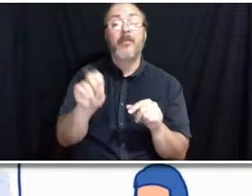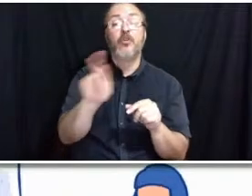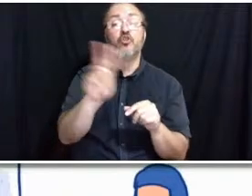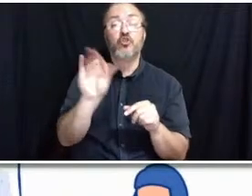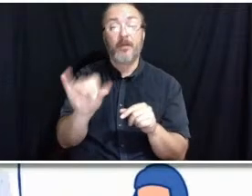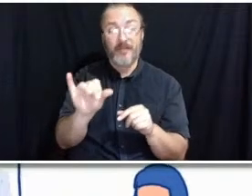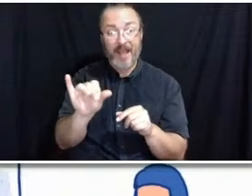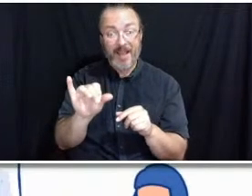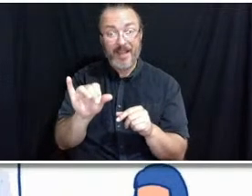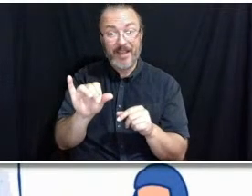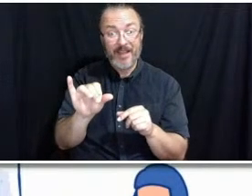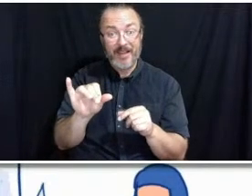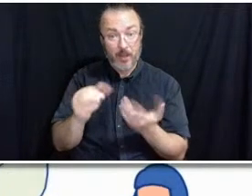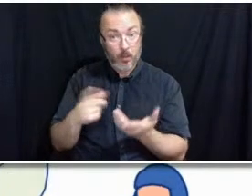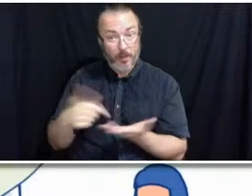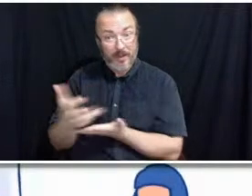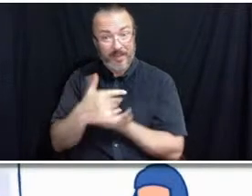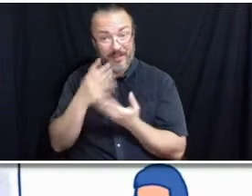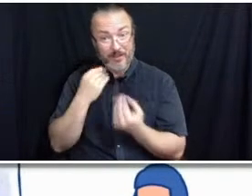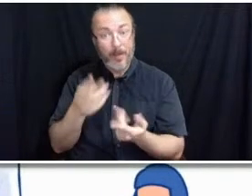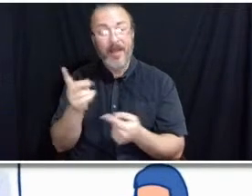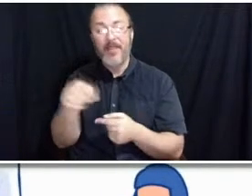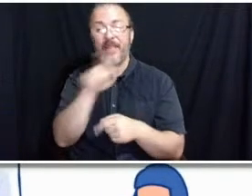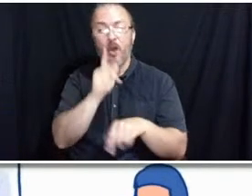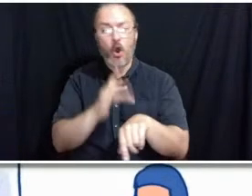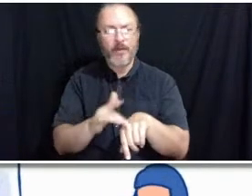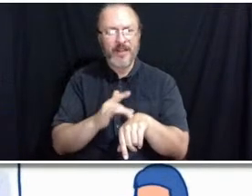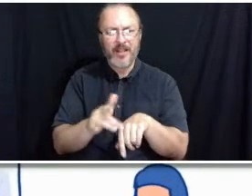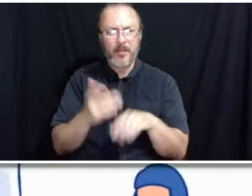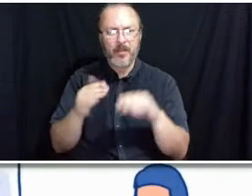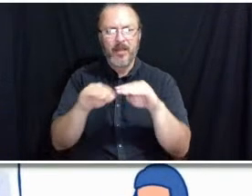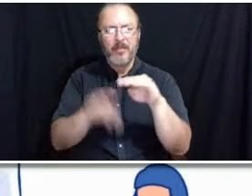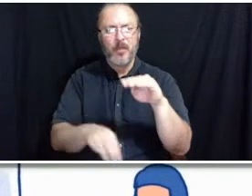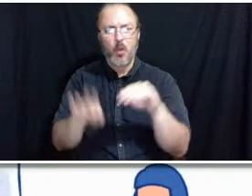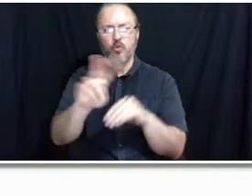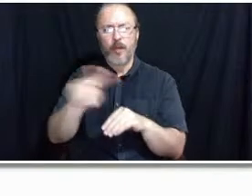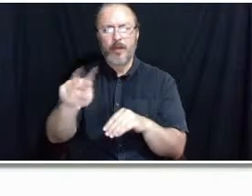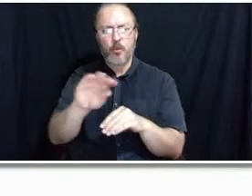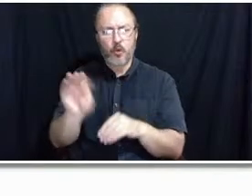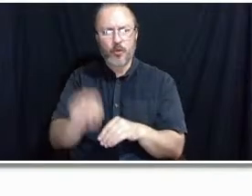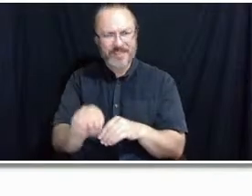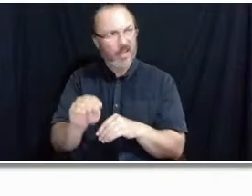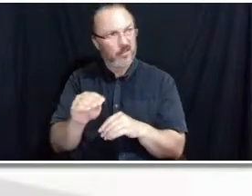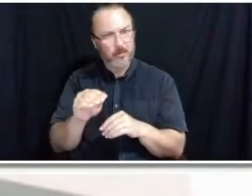l'International de l'éducation a constaté que ce n'était disponible que dans 22% des pays.